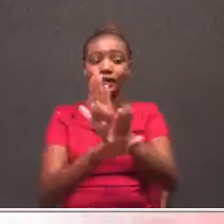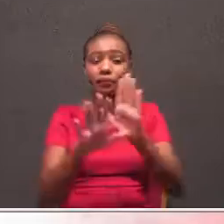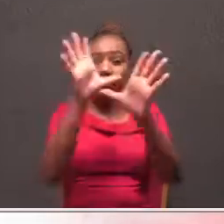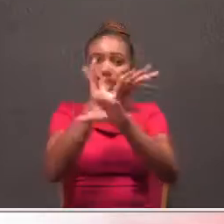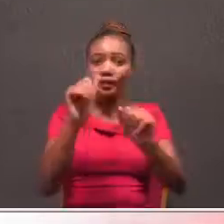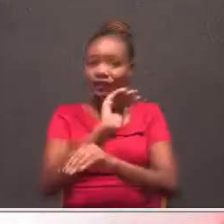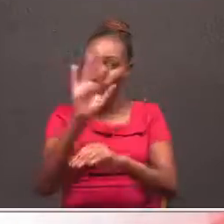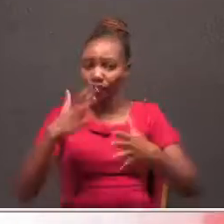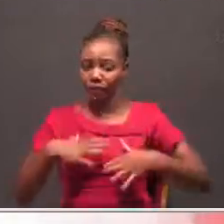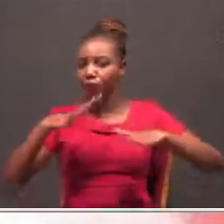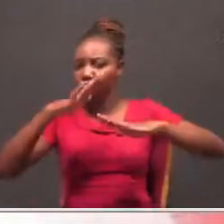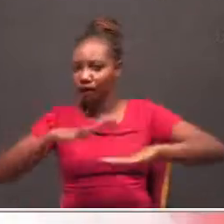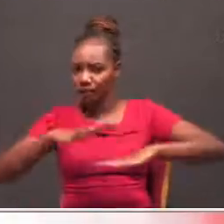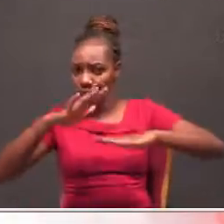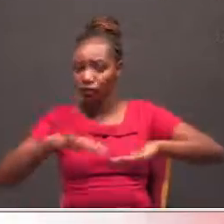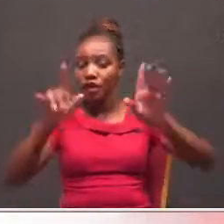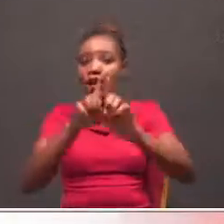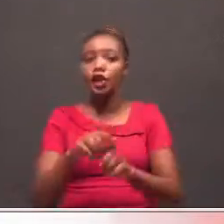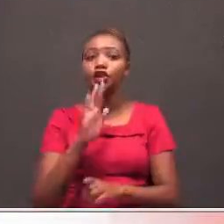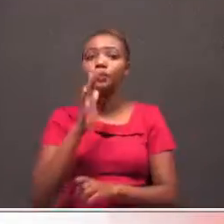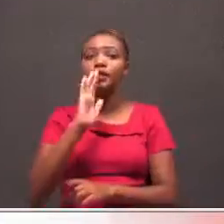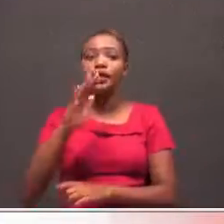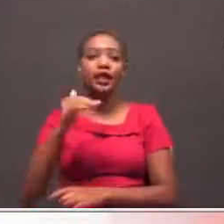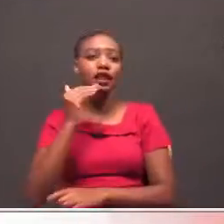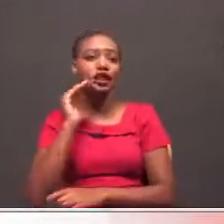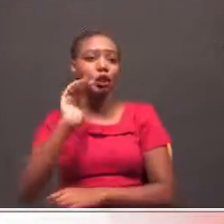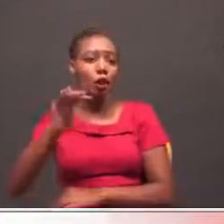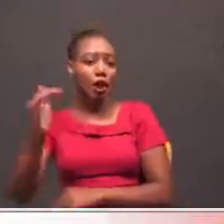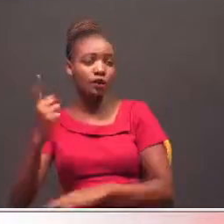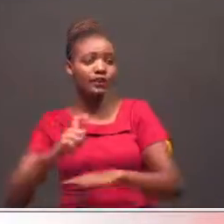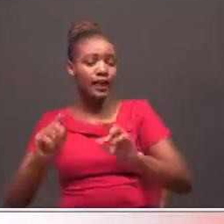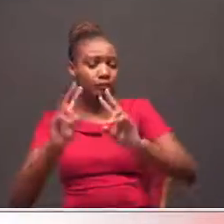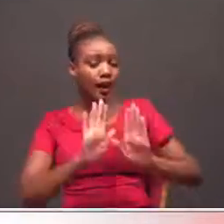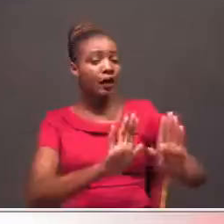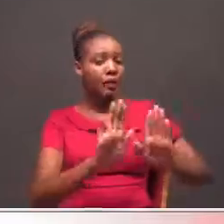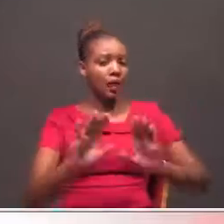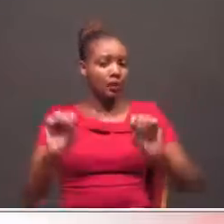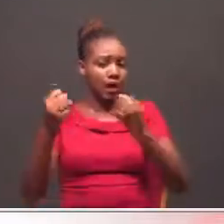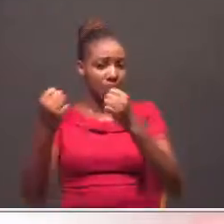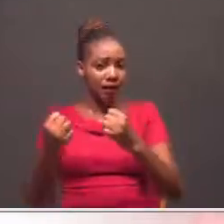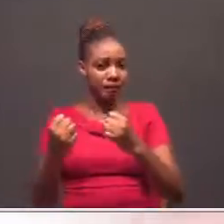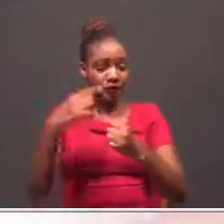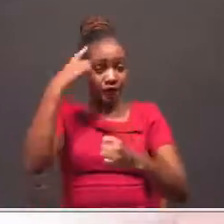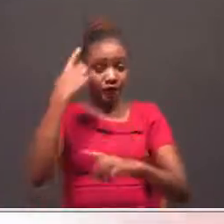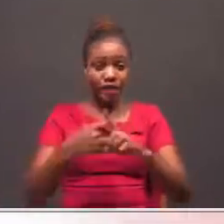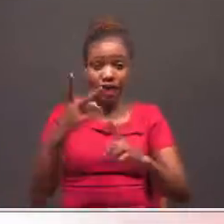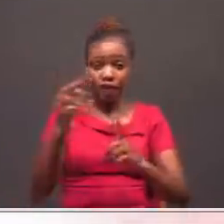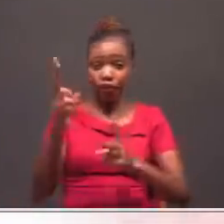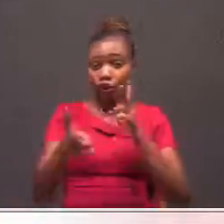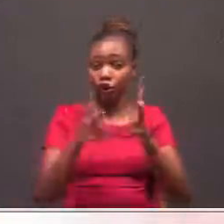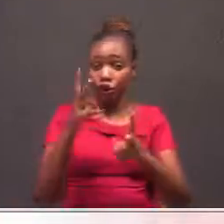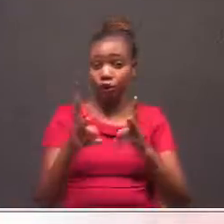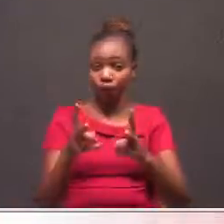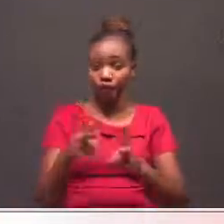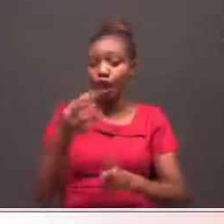kutuliza kijoto. Akizungumza katika kaunti ya Isiolo katika ziara yake ya kutafuta unguaji mkono katika uchaguzi mkuu wa mwaka